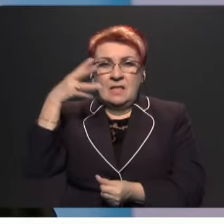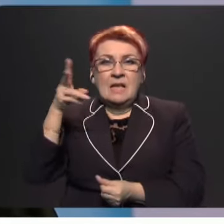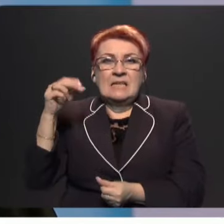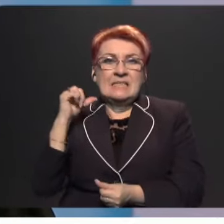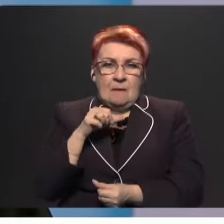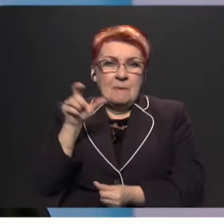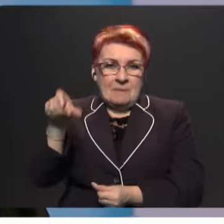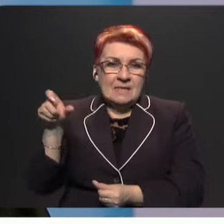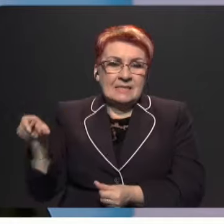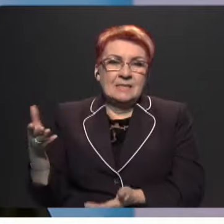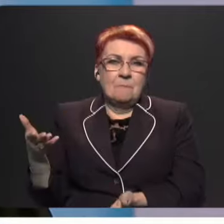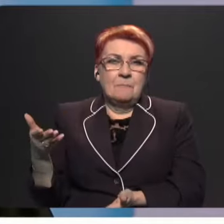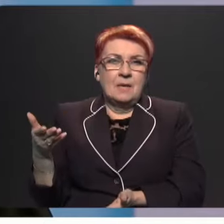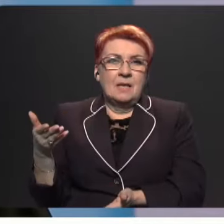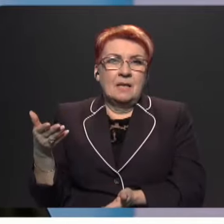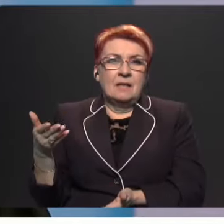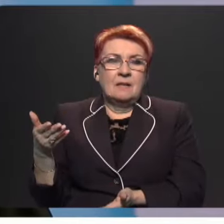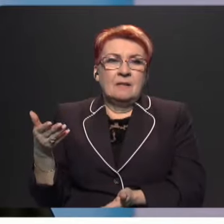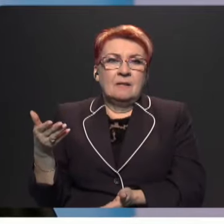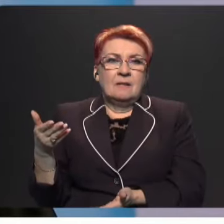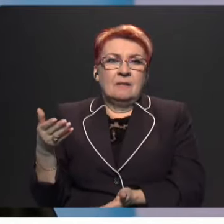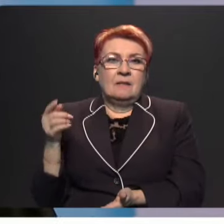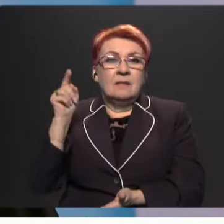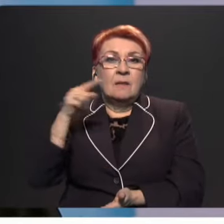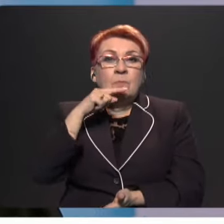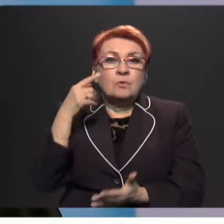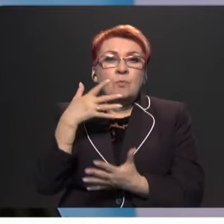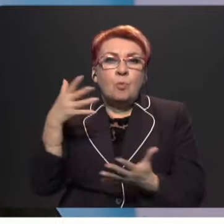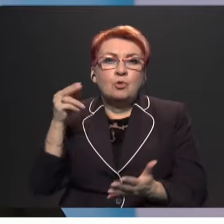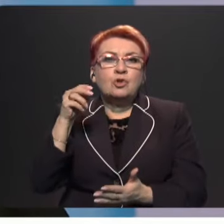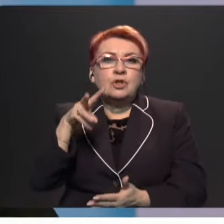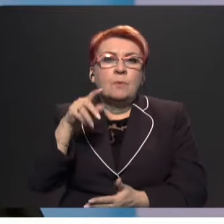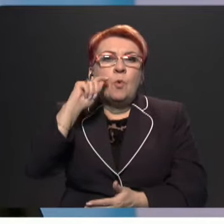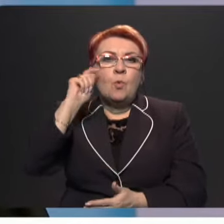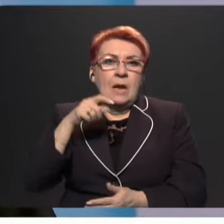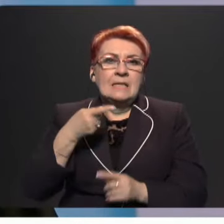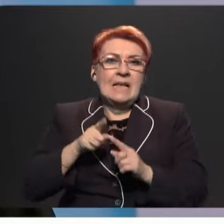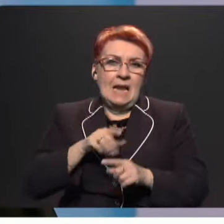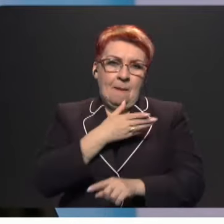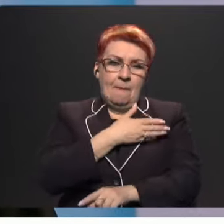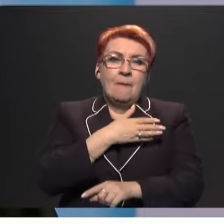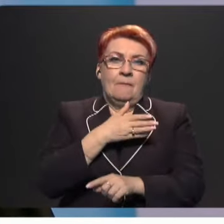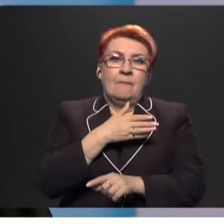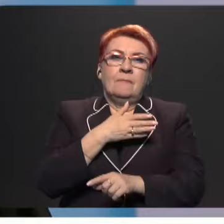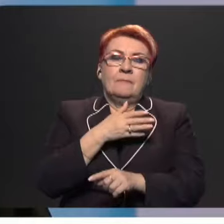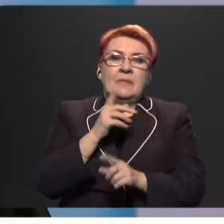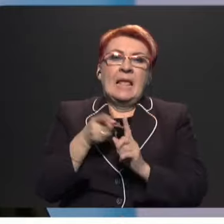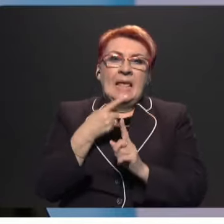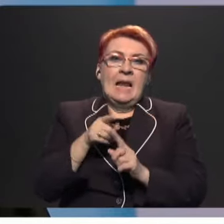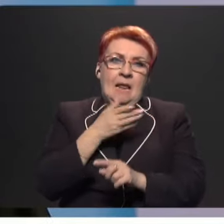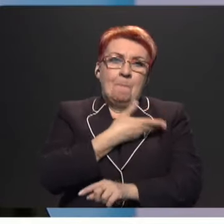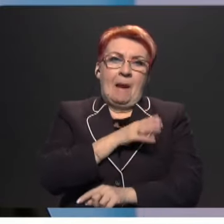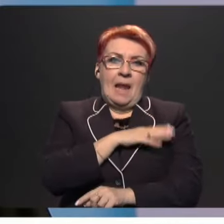себе, потому что поскреби любого украинца, там русского, больше, чем украинца или там поляка,